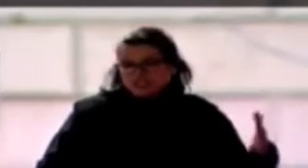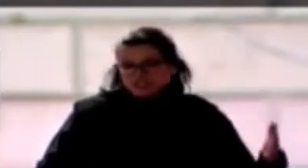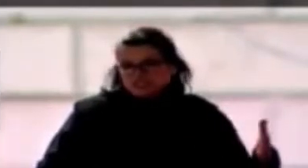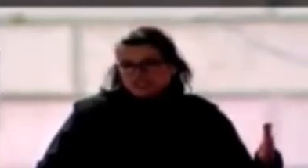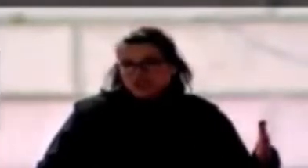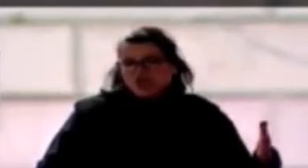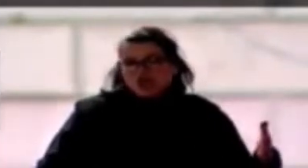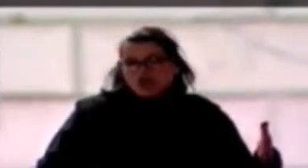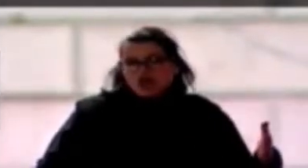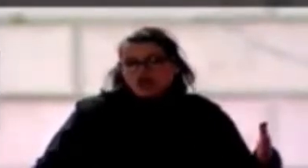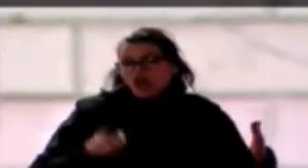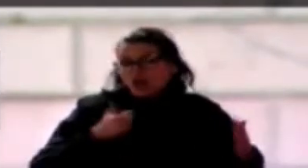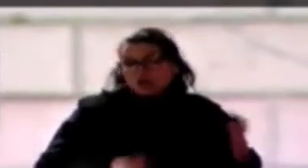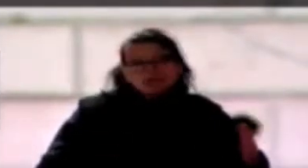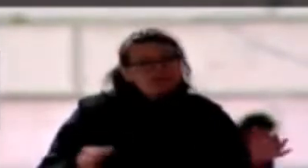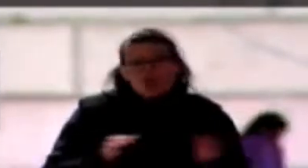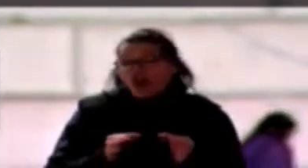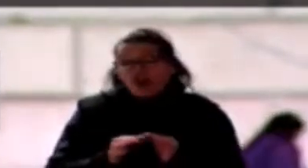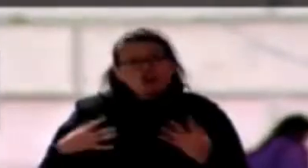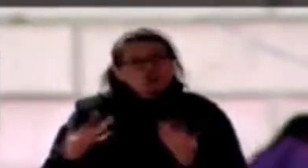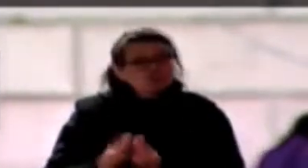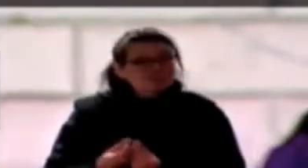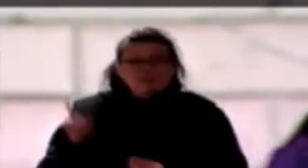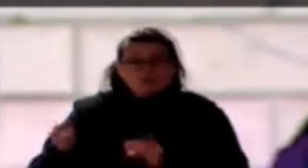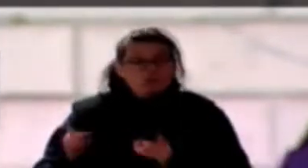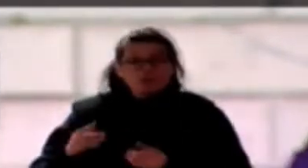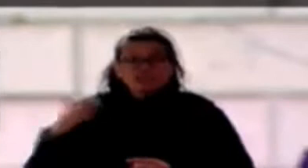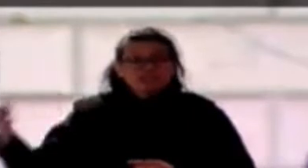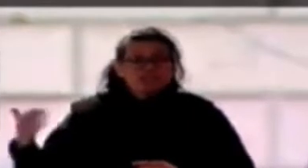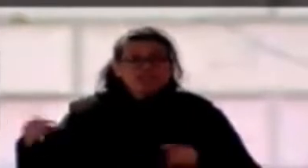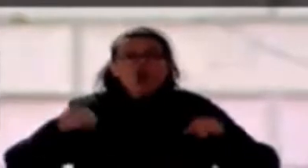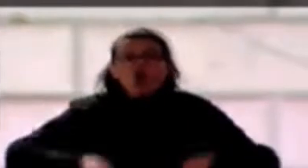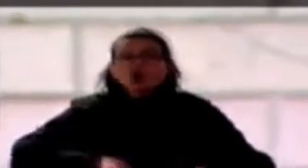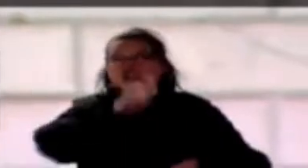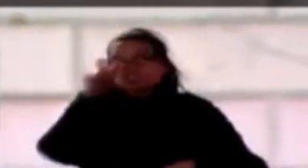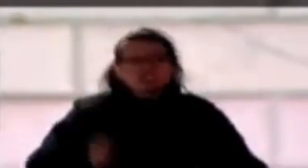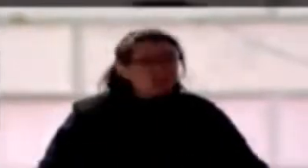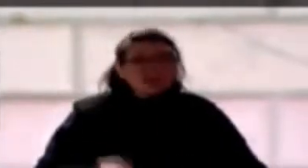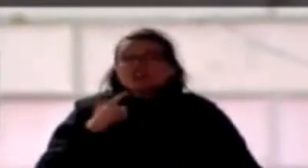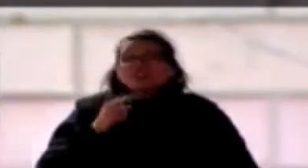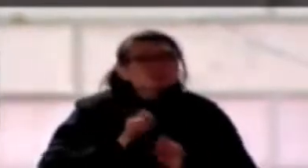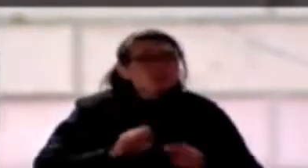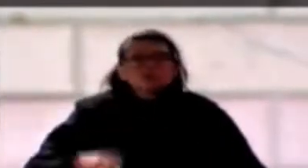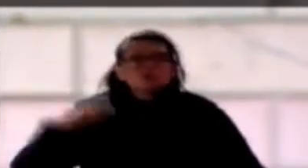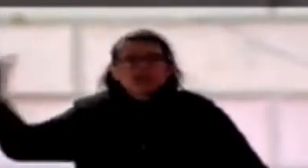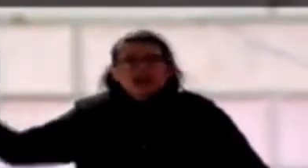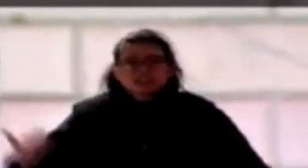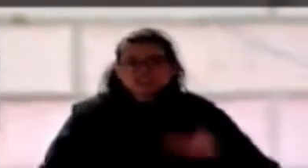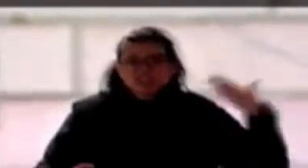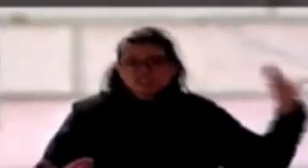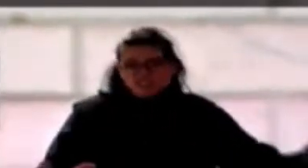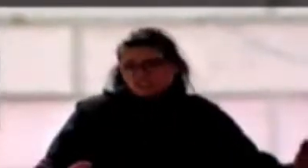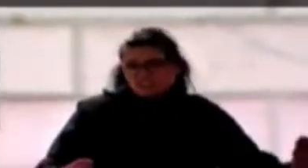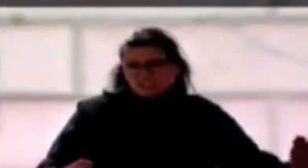che non possiamo chiamare più destra. Oggi nel nostro Paese non esistono più la destra, non esiste la sinistra, c'è